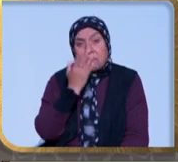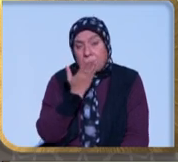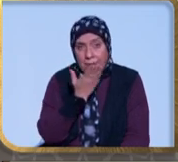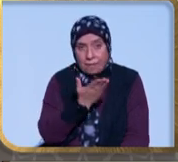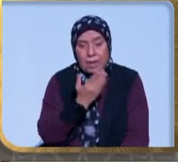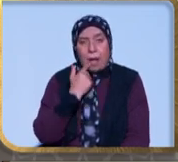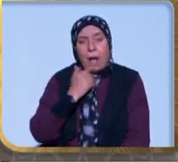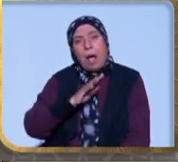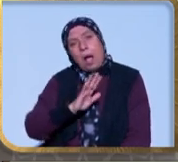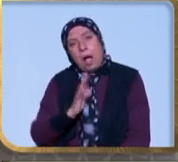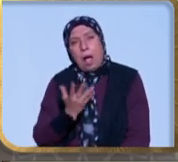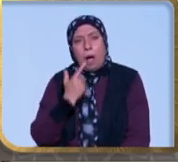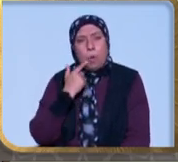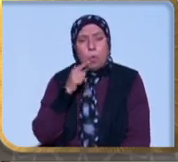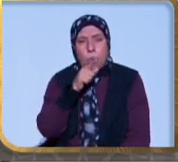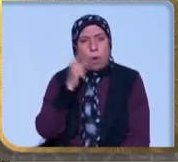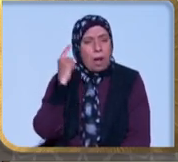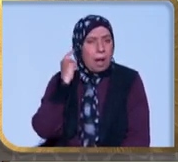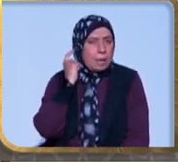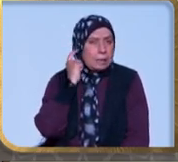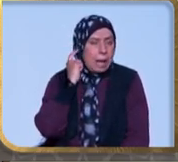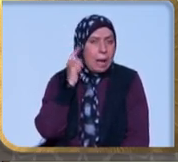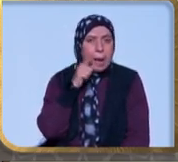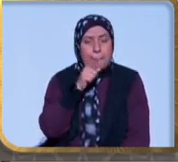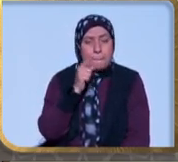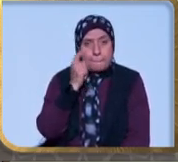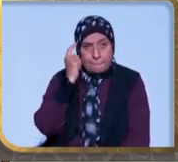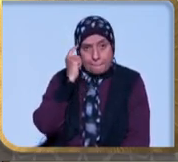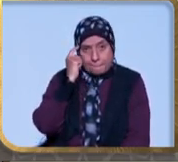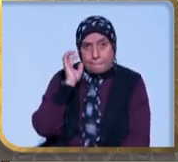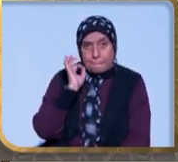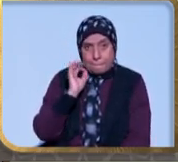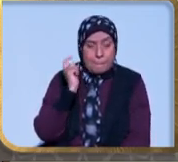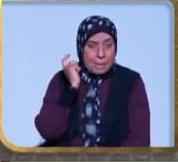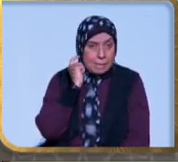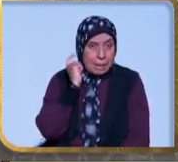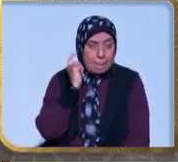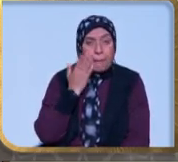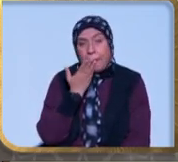يعقلون بها أو آذان